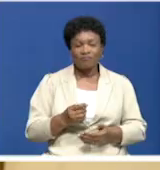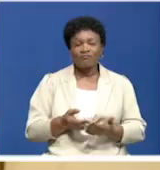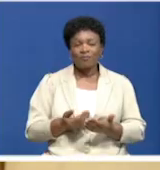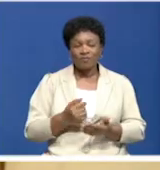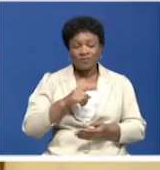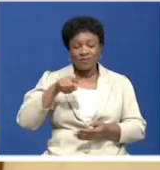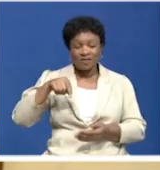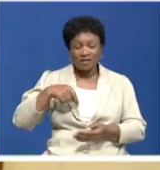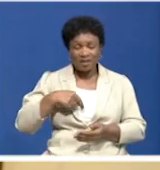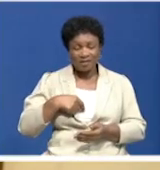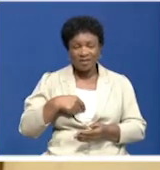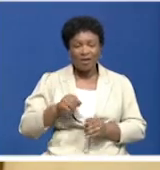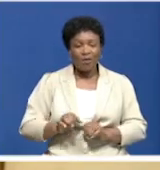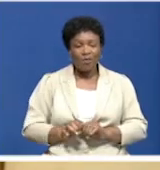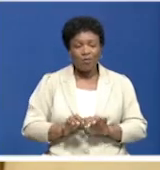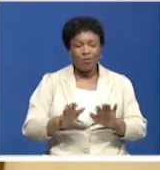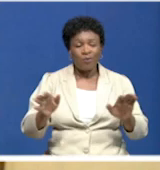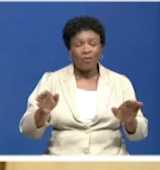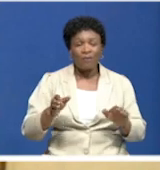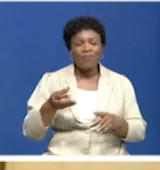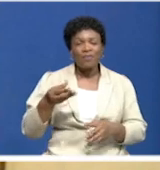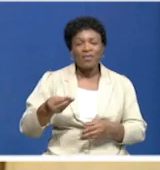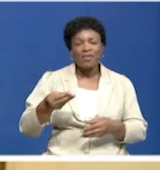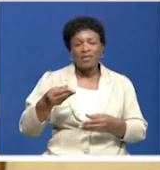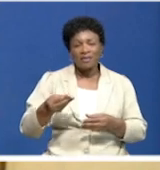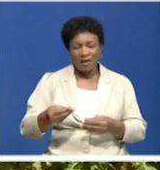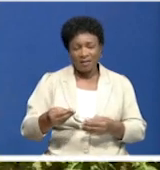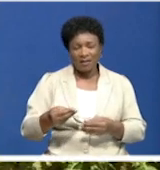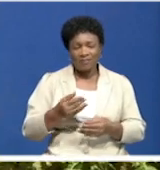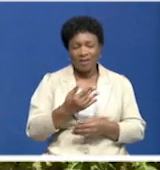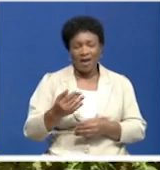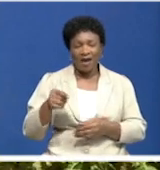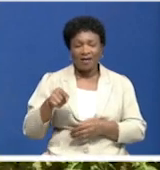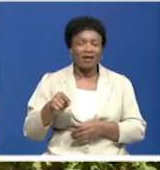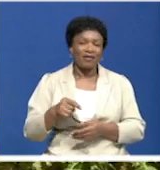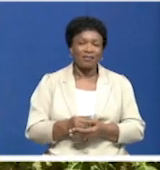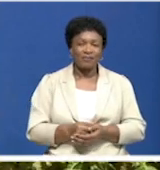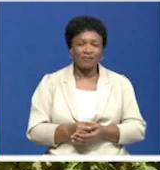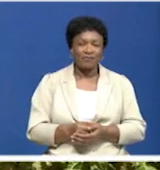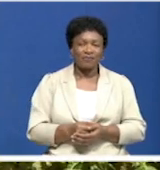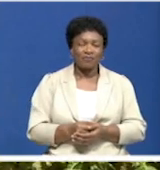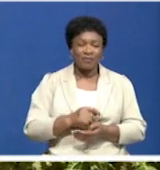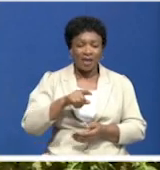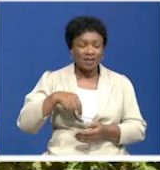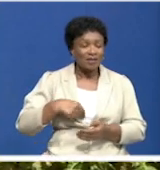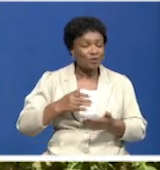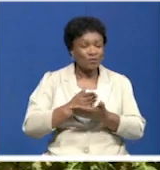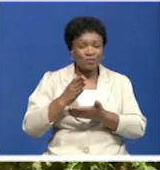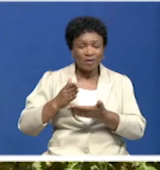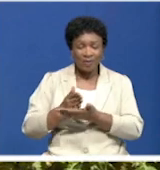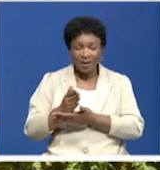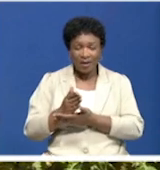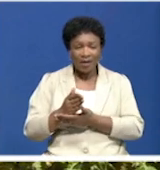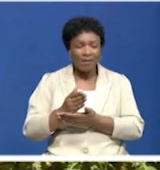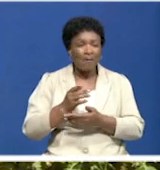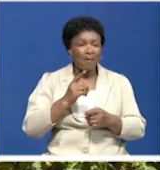ajili Ya Sisi kwa Mimi kuwe kuw sambaza nyanya Ya Aa hii Ya econ na tuna fanya kuat melea w kulim Wu kwa kila